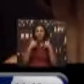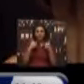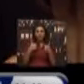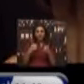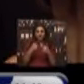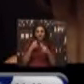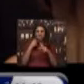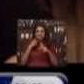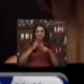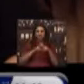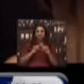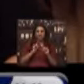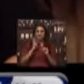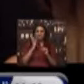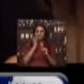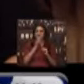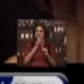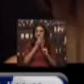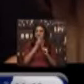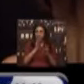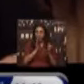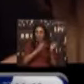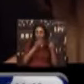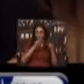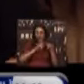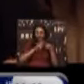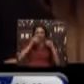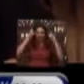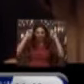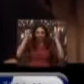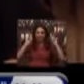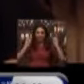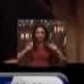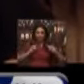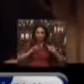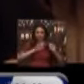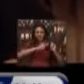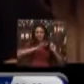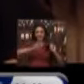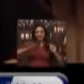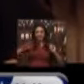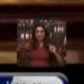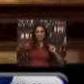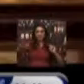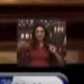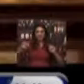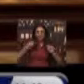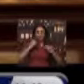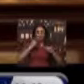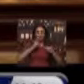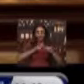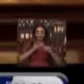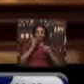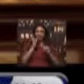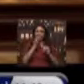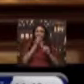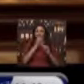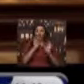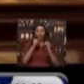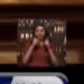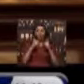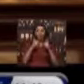و الله يرحمه. عملنا مع بعض عروس النيل كمان. عروس النيل جه بعد على طول من